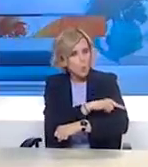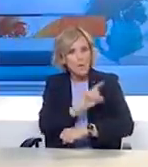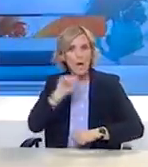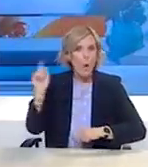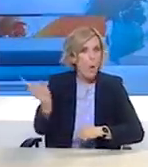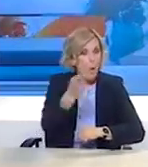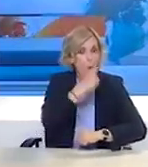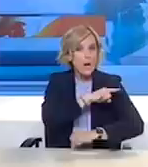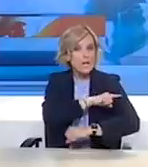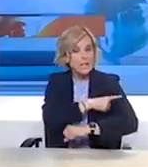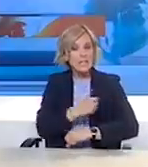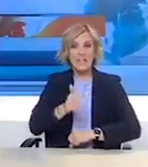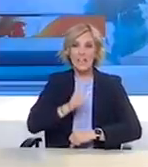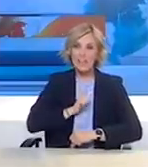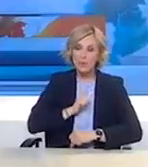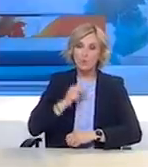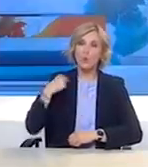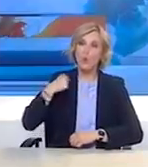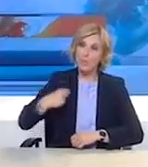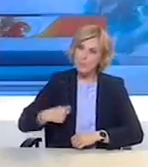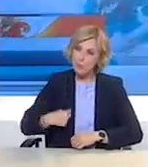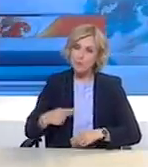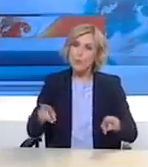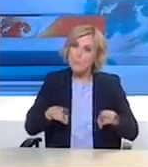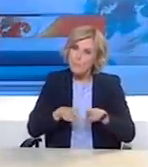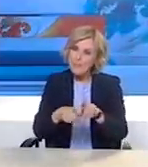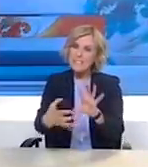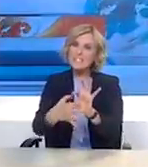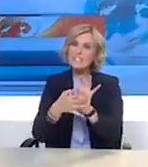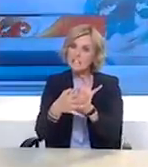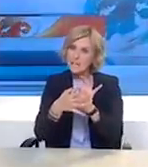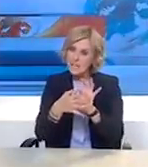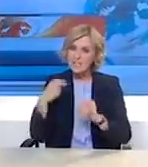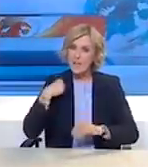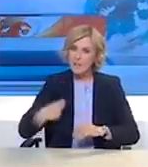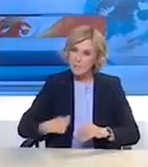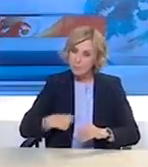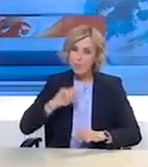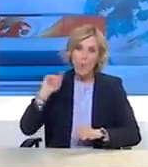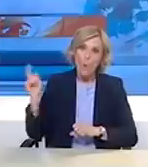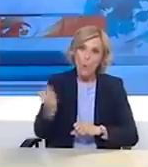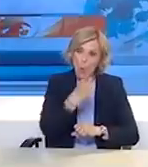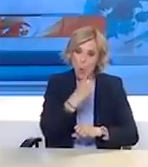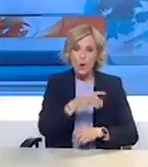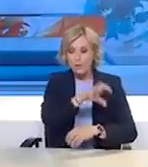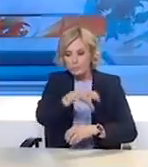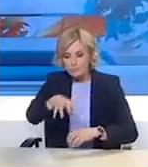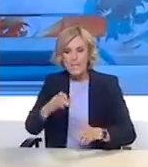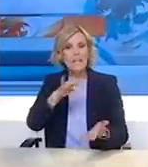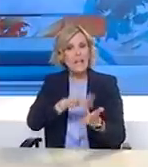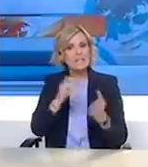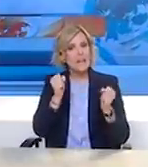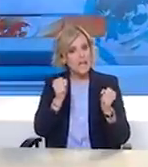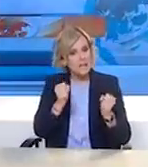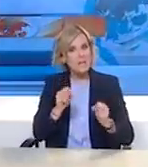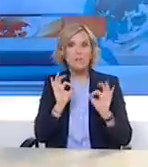γιατροί, τόσο στον ιδιωτικό τομέα, που είναι συμβεβλημένοι με το Εθνικό Σύστημα Υγείας, οι άλλοι επαγγελματίες υγείας, οι δομές πρωτοβάθμιας και τα